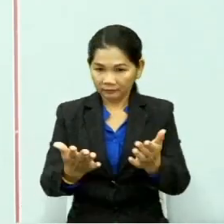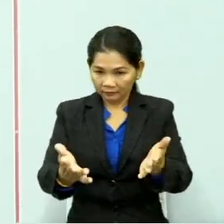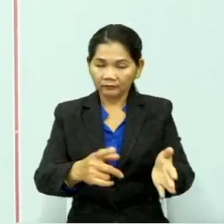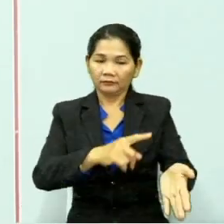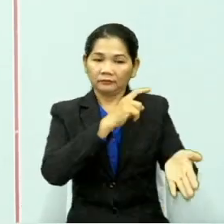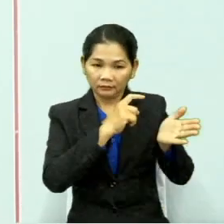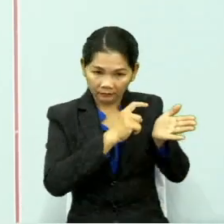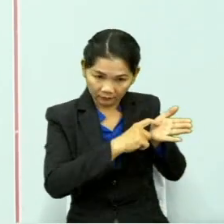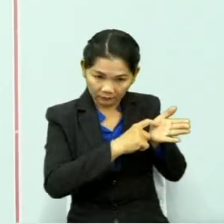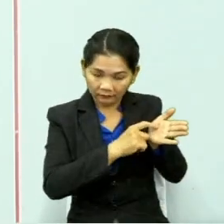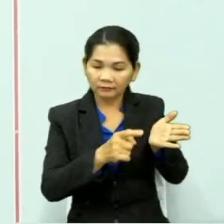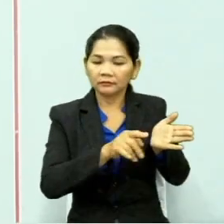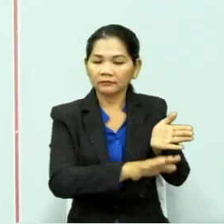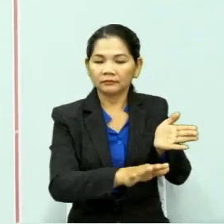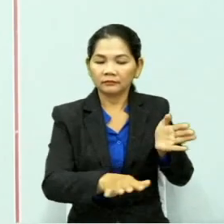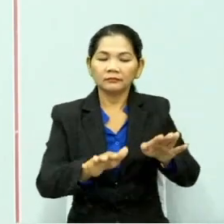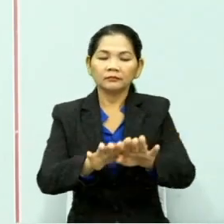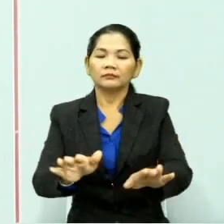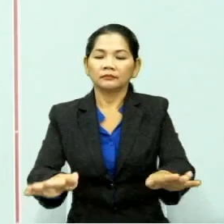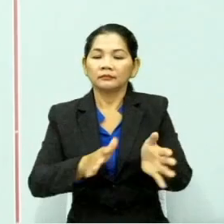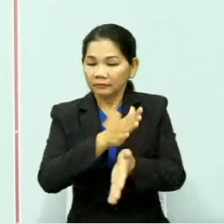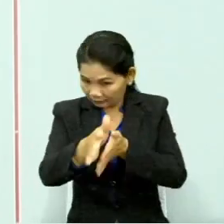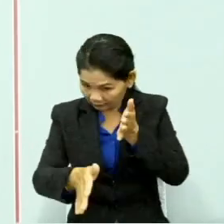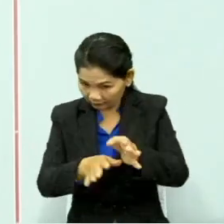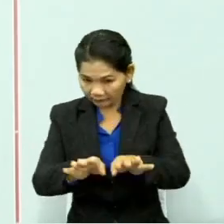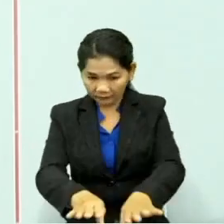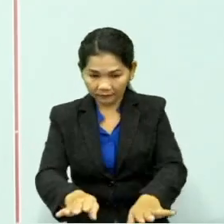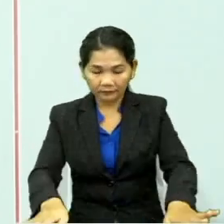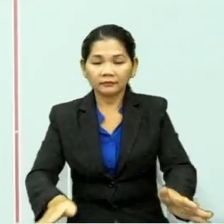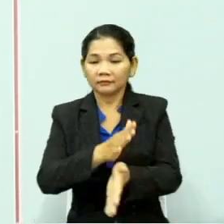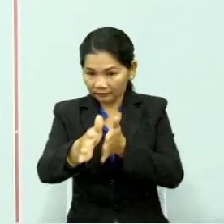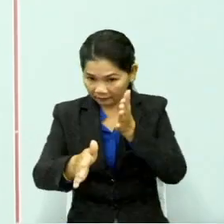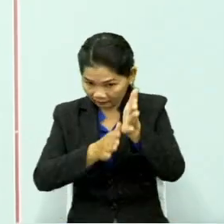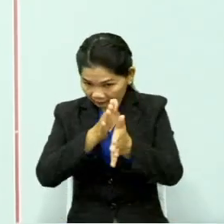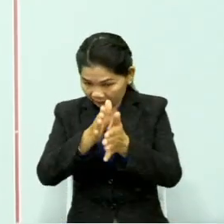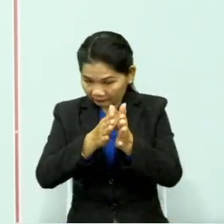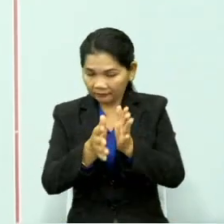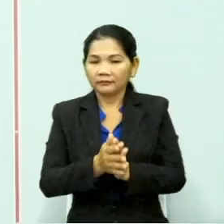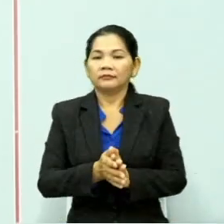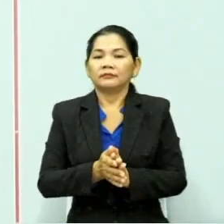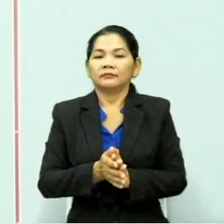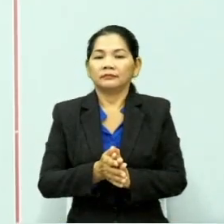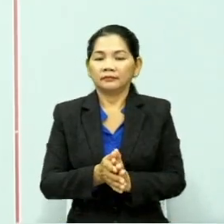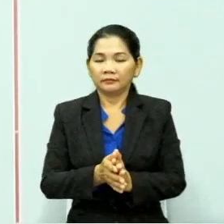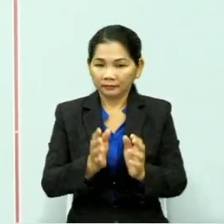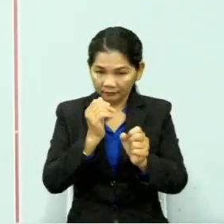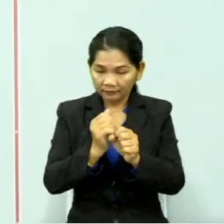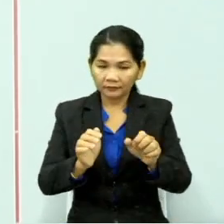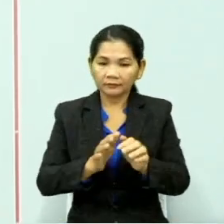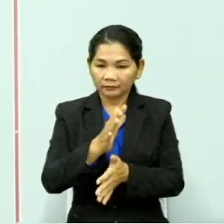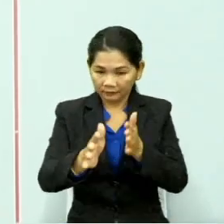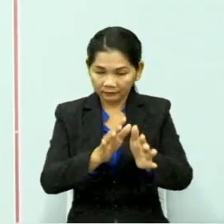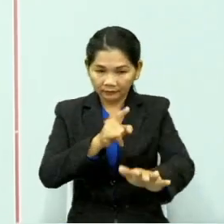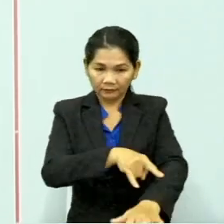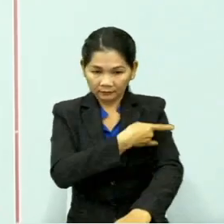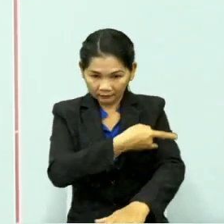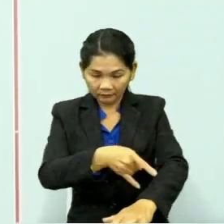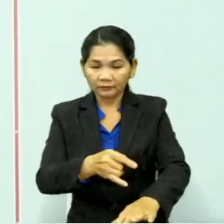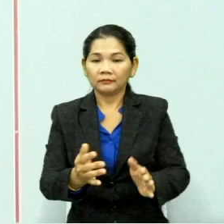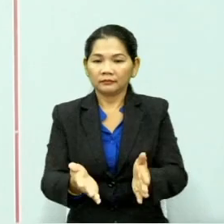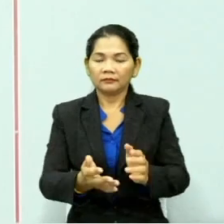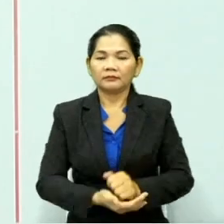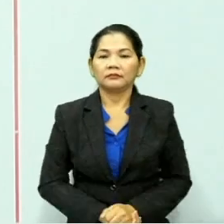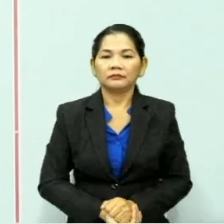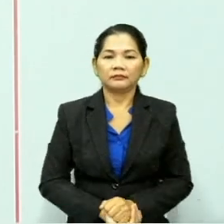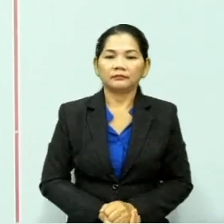chỉ nè chấm all ạt bọt ní nè lực đặc khiến cha con tặng ác nghĩa cứ con trim khuôn đầm bay cha sốt cha mì sốt đọc bài dương